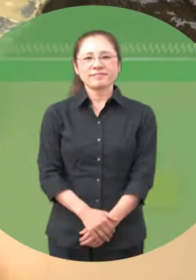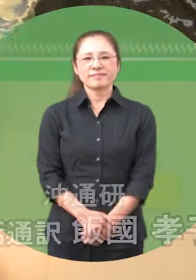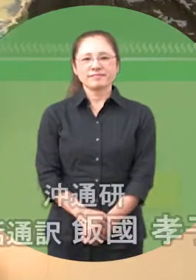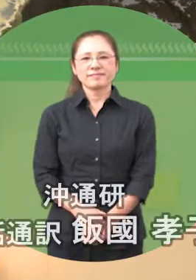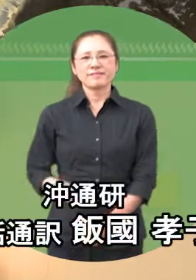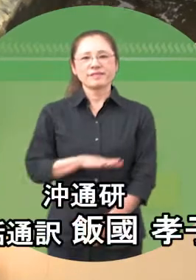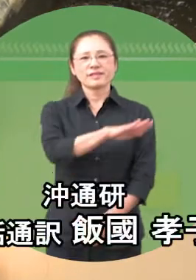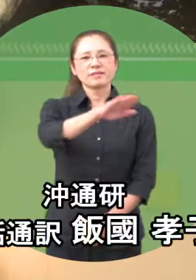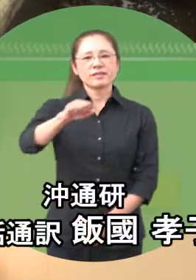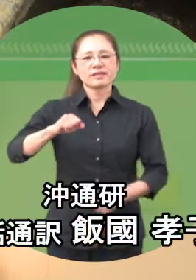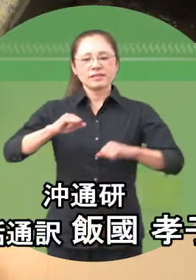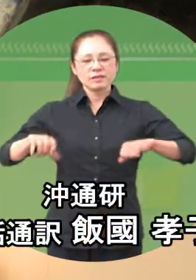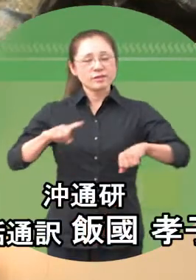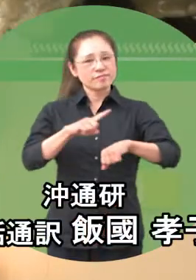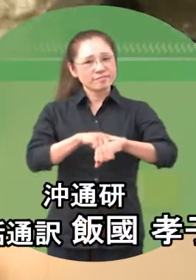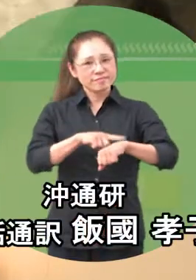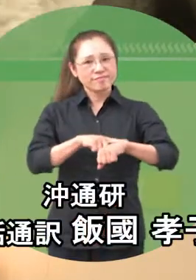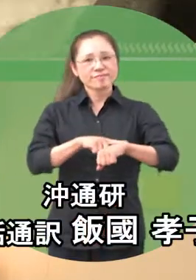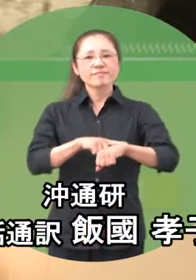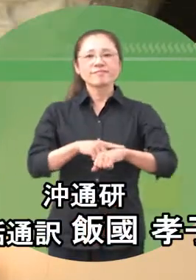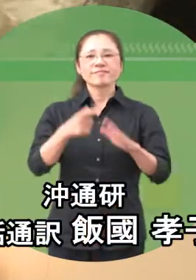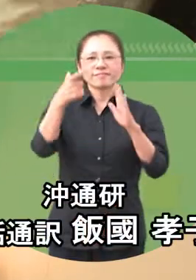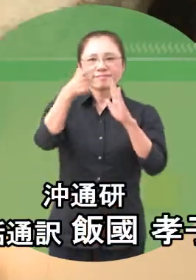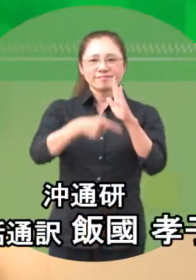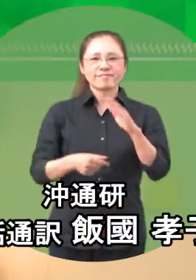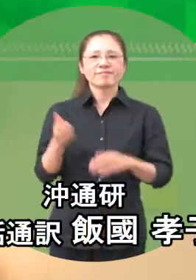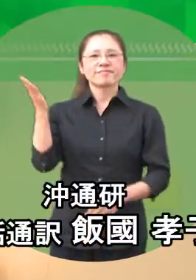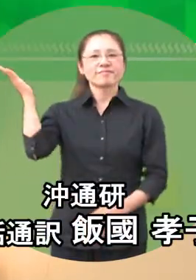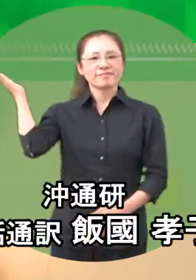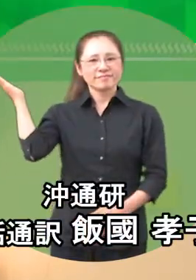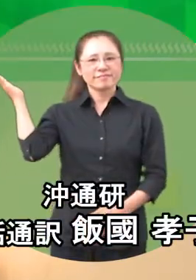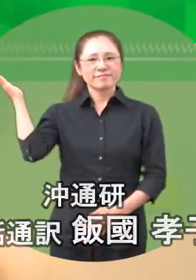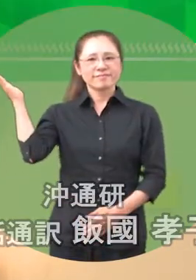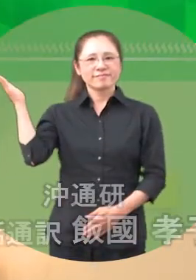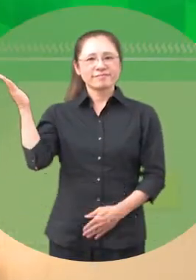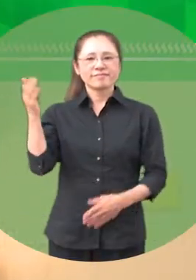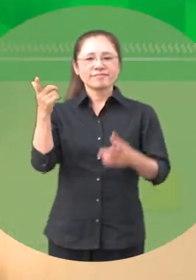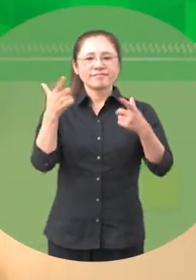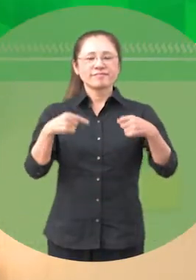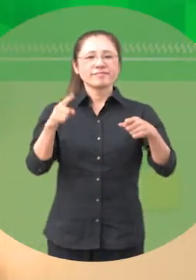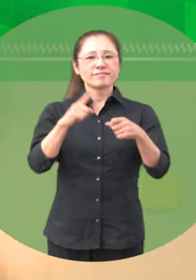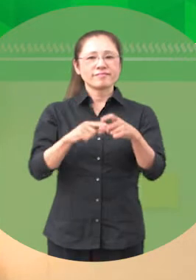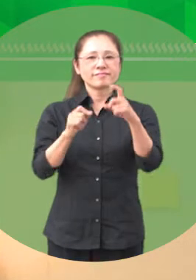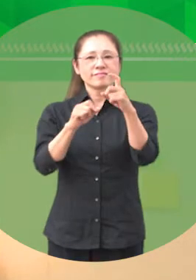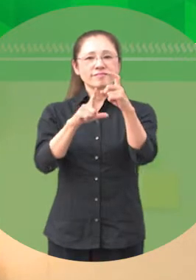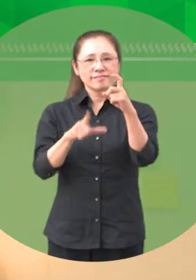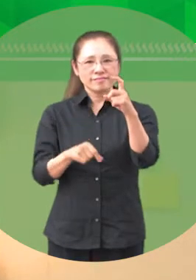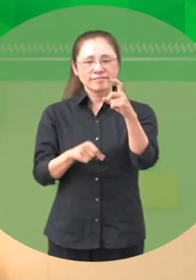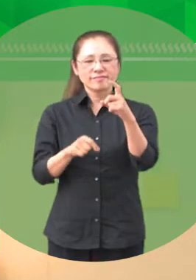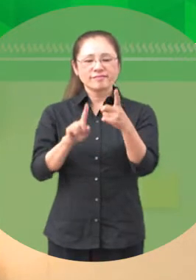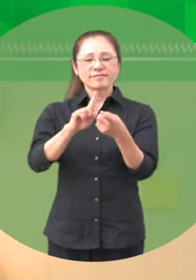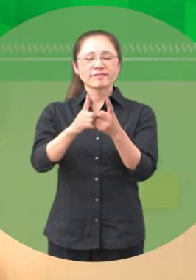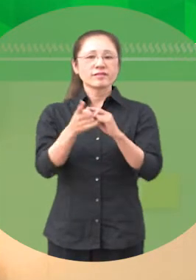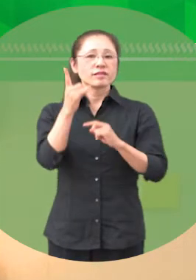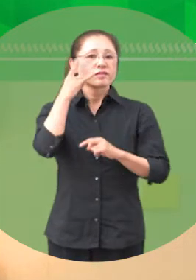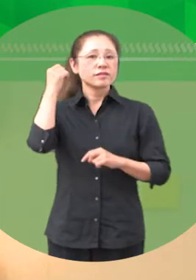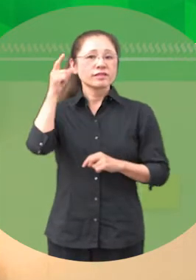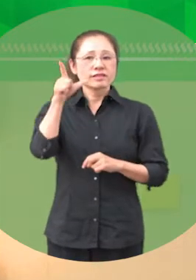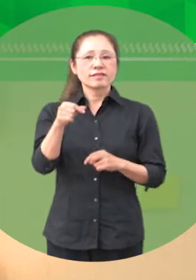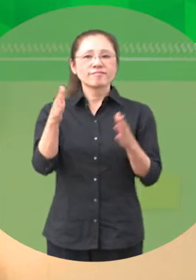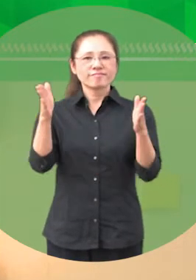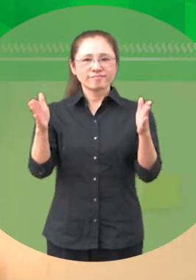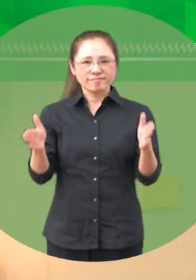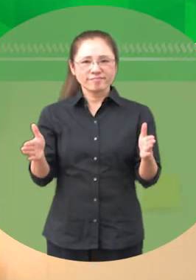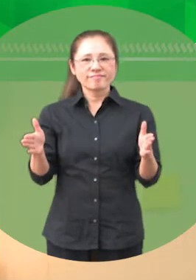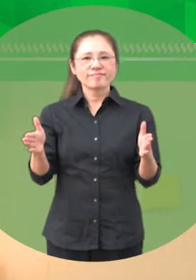。沼んち広場の時間です。今日のテーマはこちら。毎年10月は里親月間です。そ